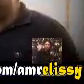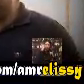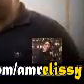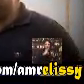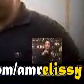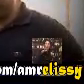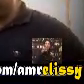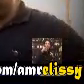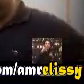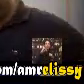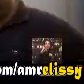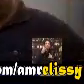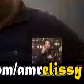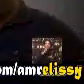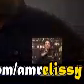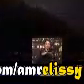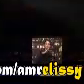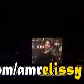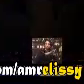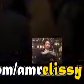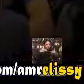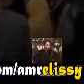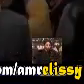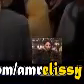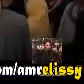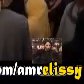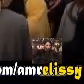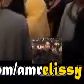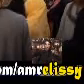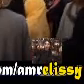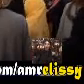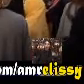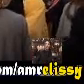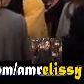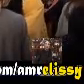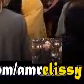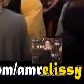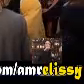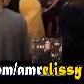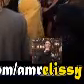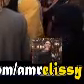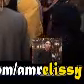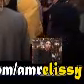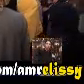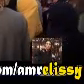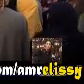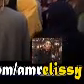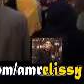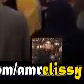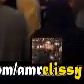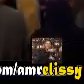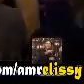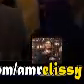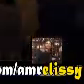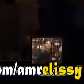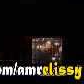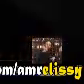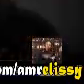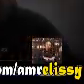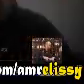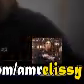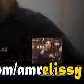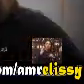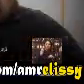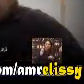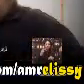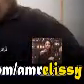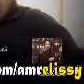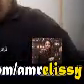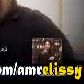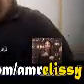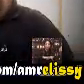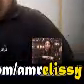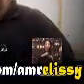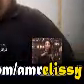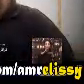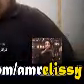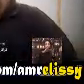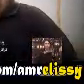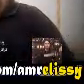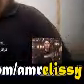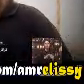عشر في أكثر من 10 كرة هنا. وإن شاء الله هنكرر الإيفنتات دي